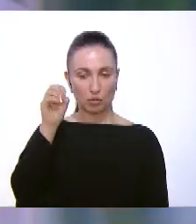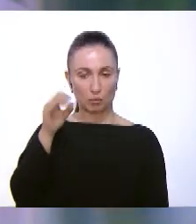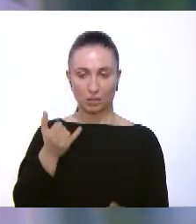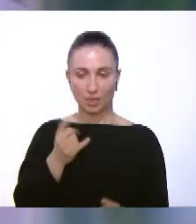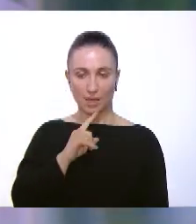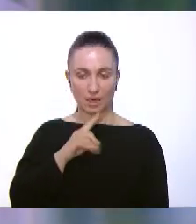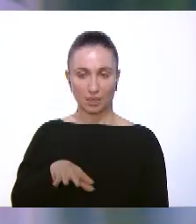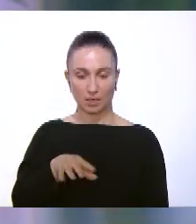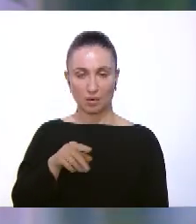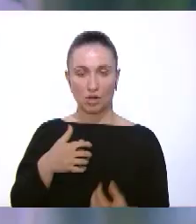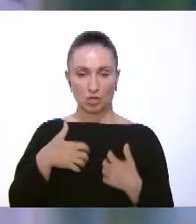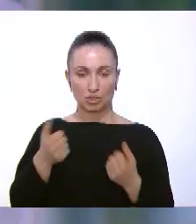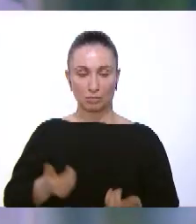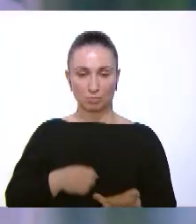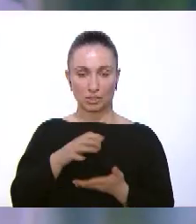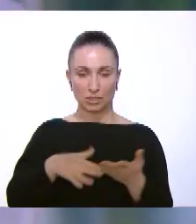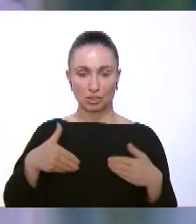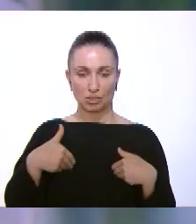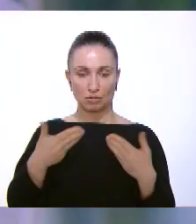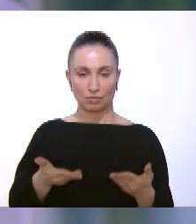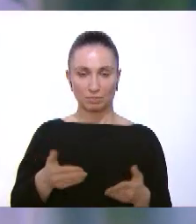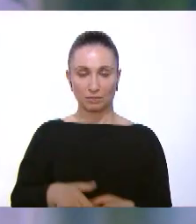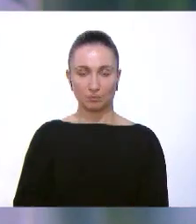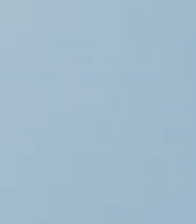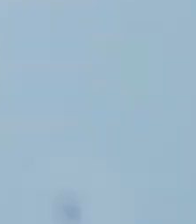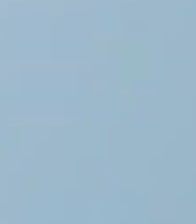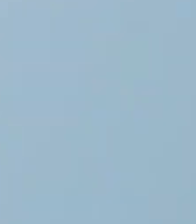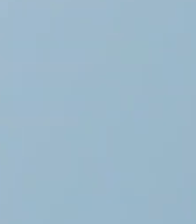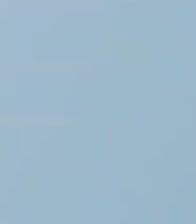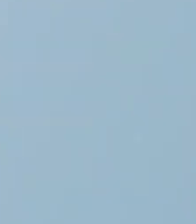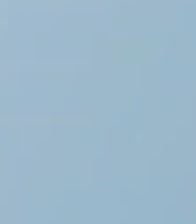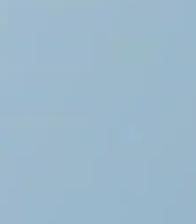ტრადიციული კვებით შუქნიშანი არ გვექნება, ჯანმრთელობას და დღესდღეობას გისურვებთ.